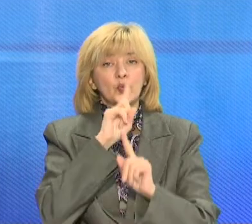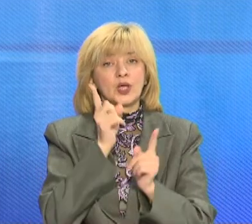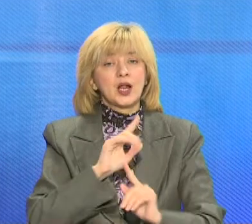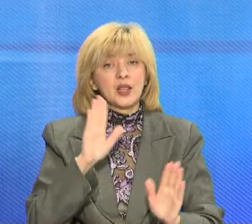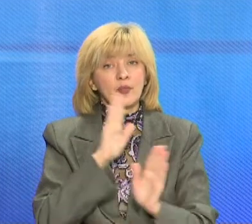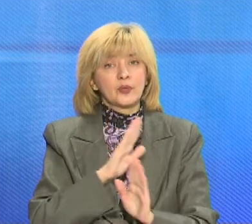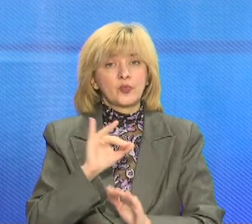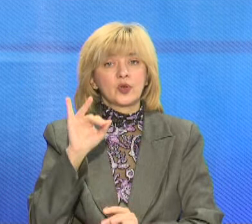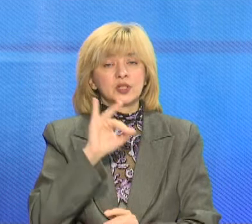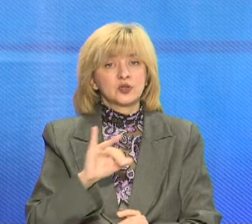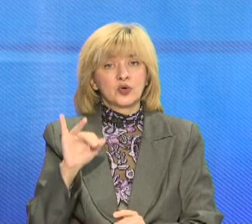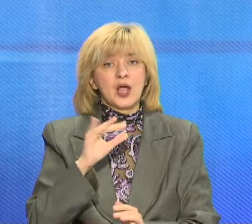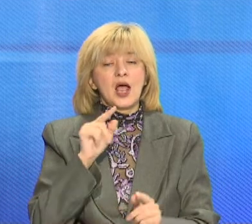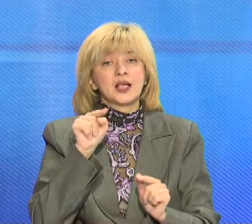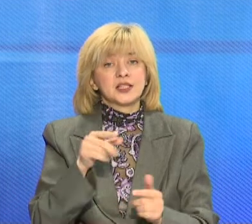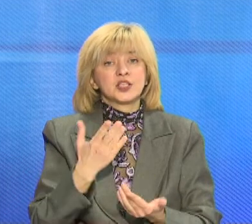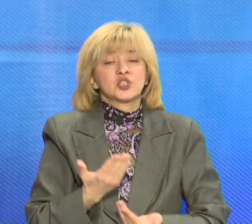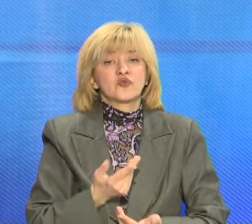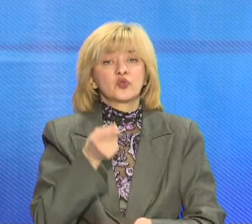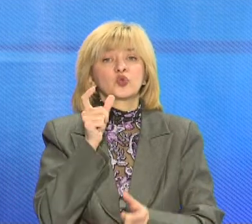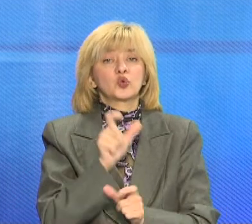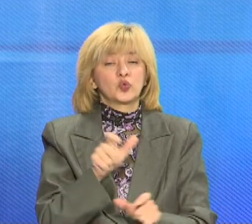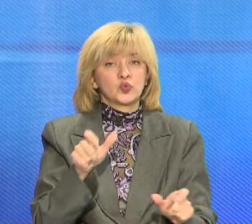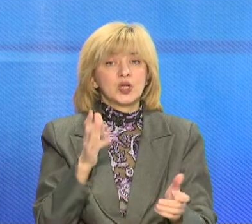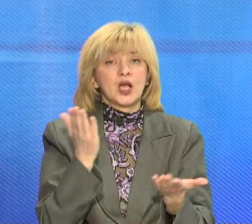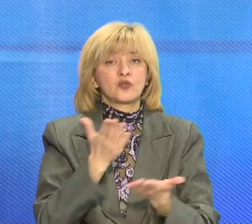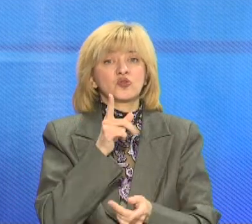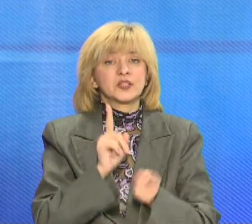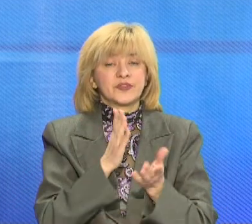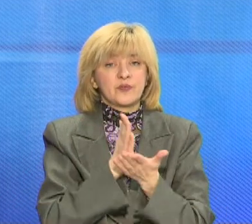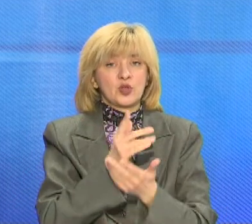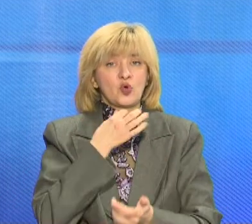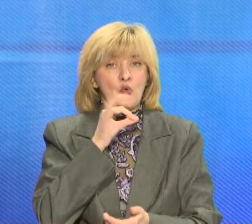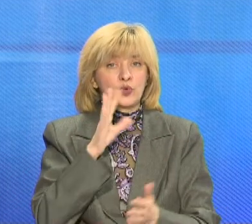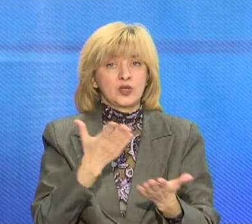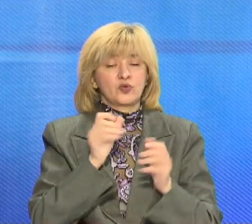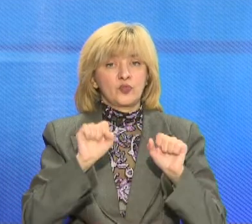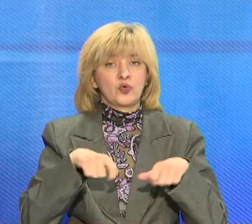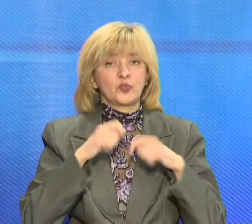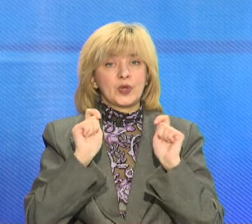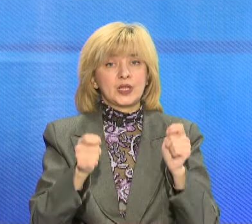здесь живут люди, которые действительно имеют тот опыт, который могут передать.